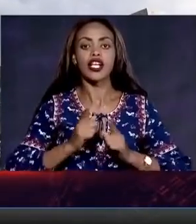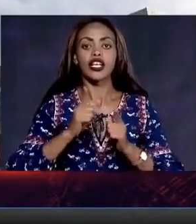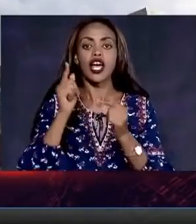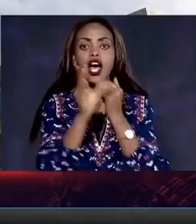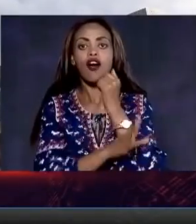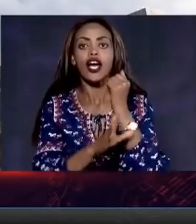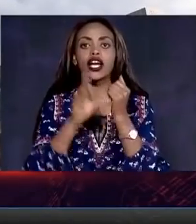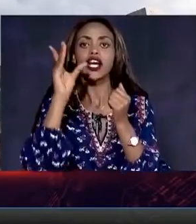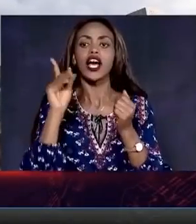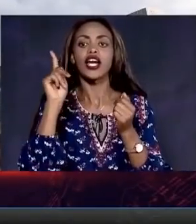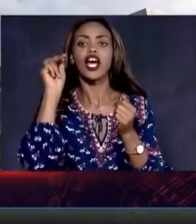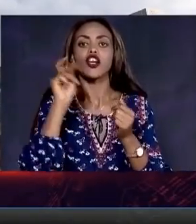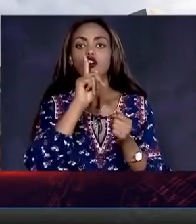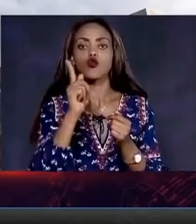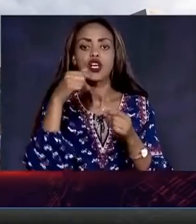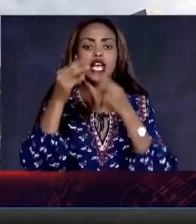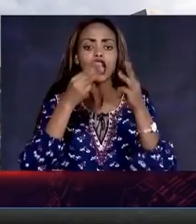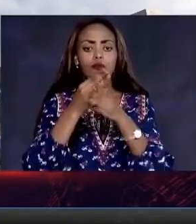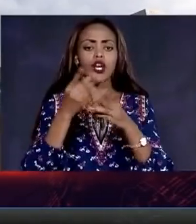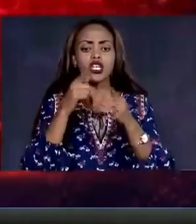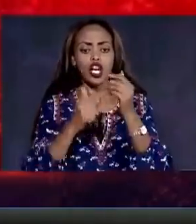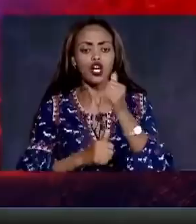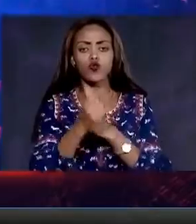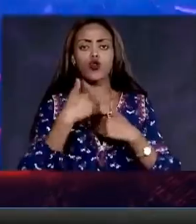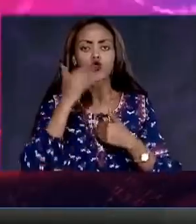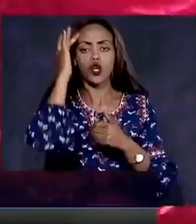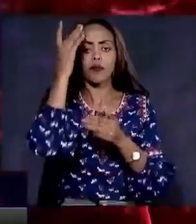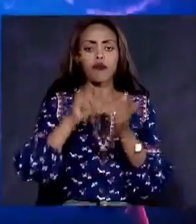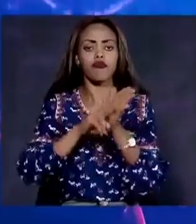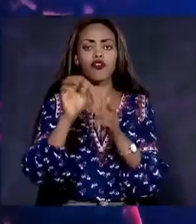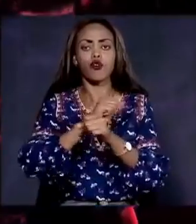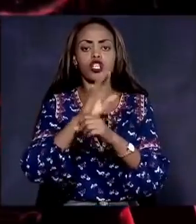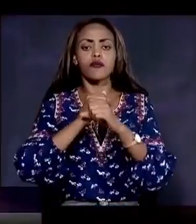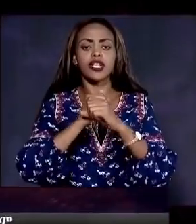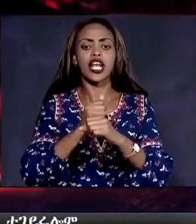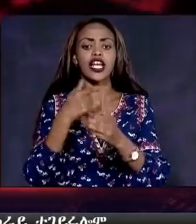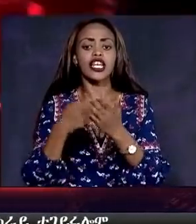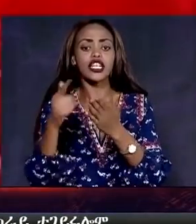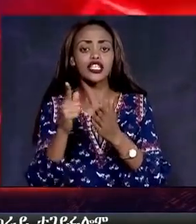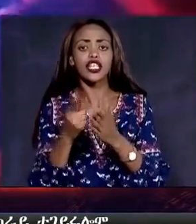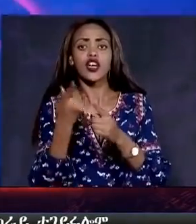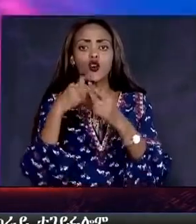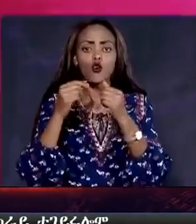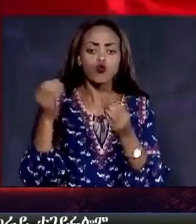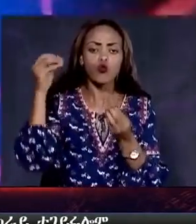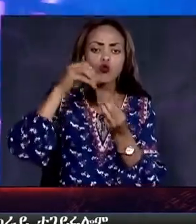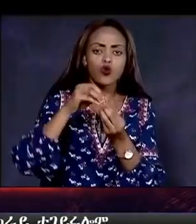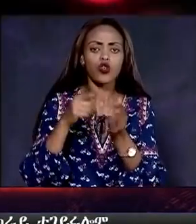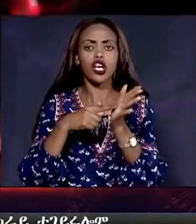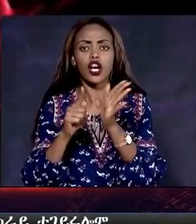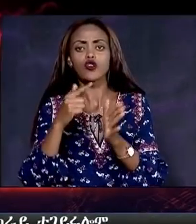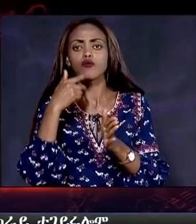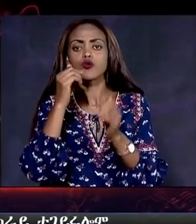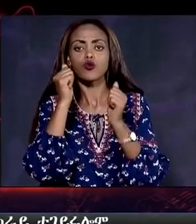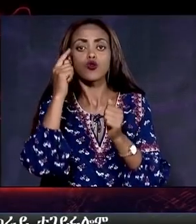ابها غرا كندا يم علمنا تحزي اقات اموازلو حمام لبدا فيروس كورونا مكلخل نتحمام كباو اسون كغالصن يخل يوم